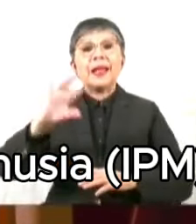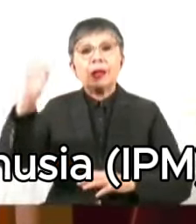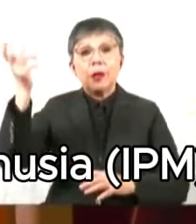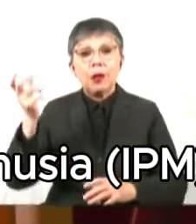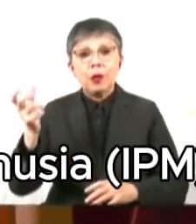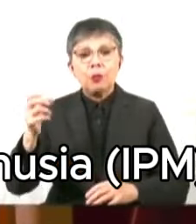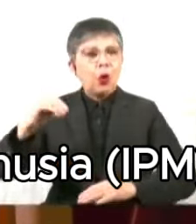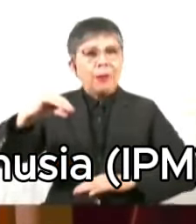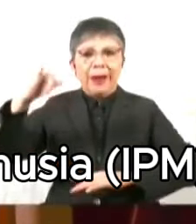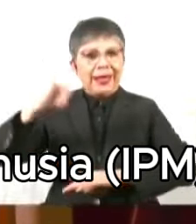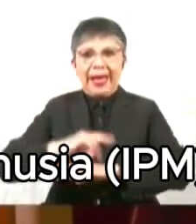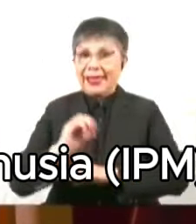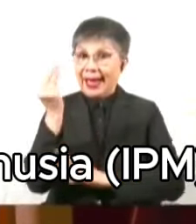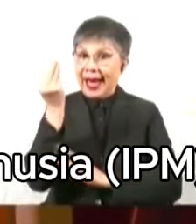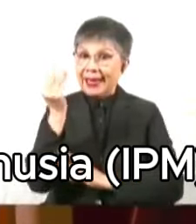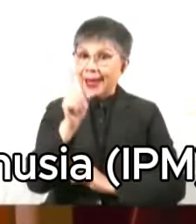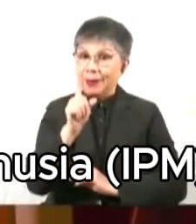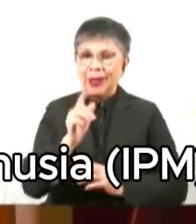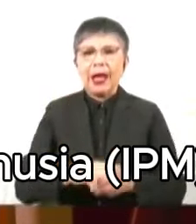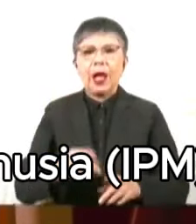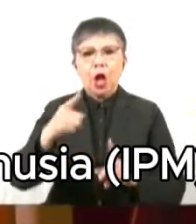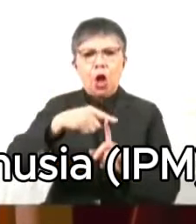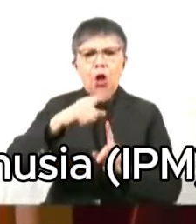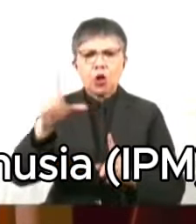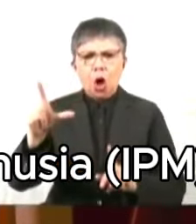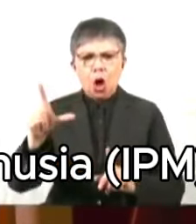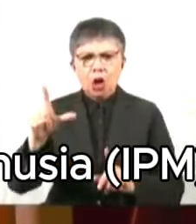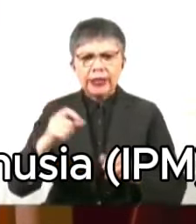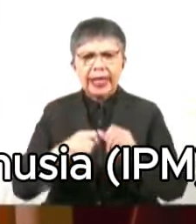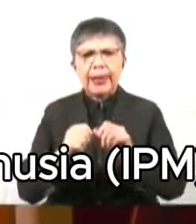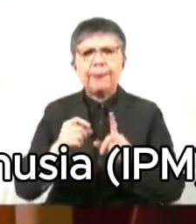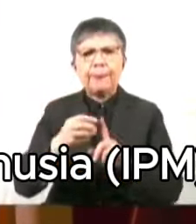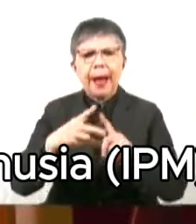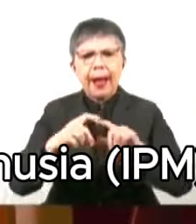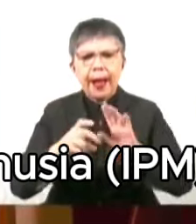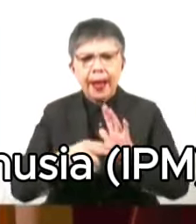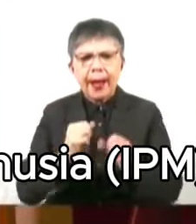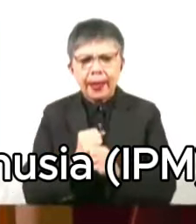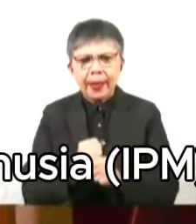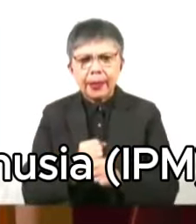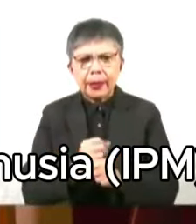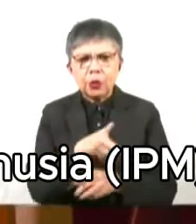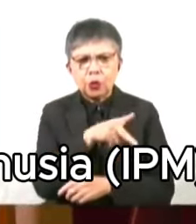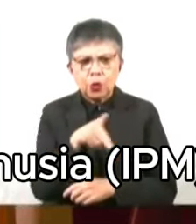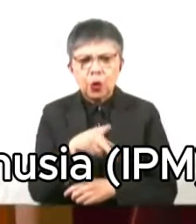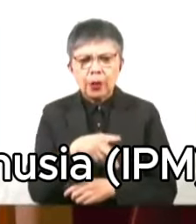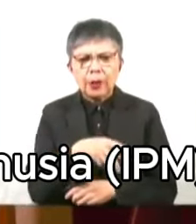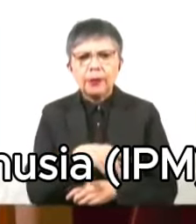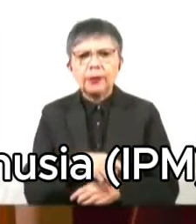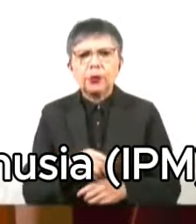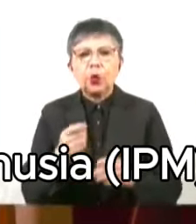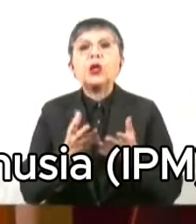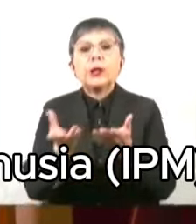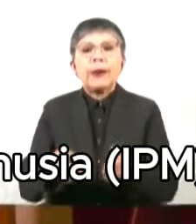Bandara Jakarta kemudian tol Serang Panimbang itu juga diberikani